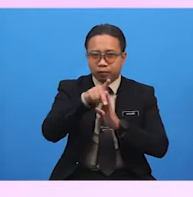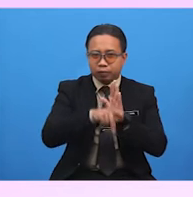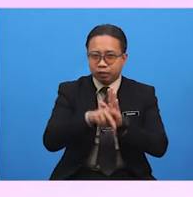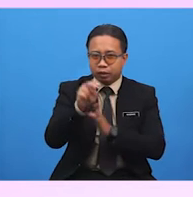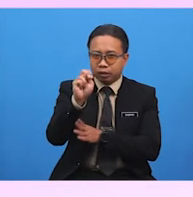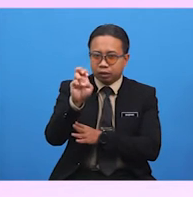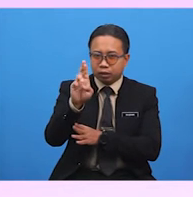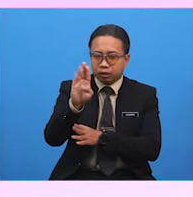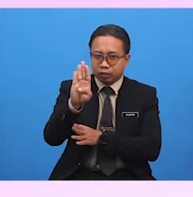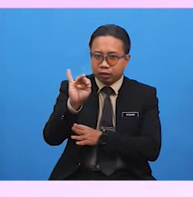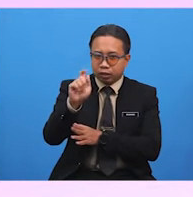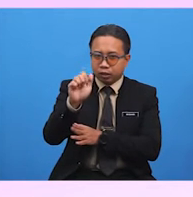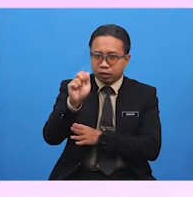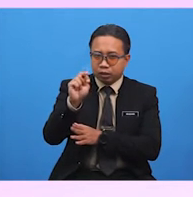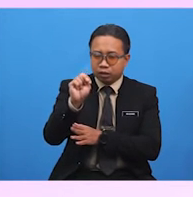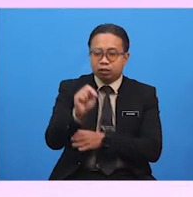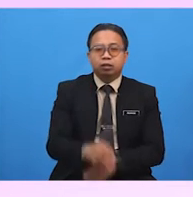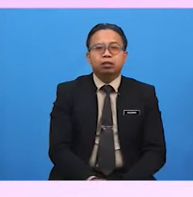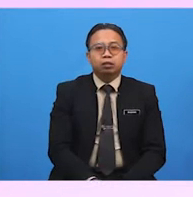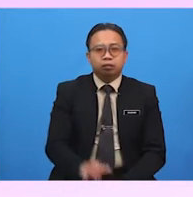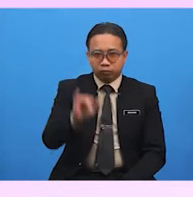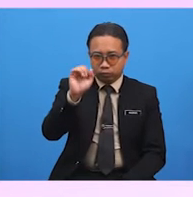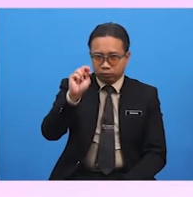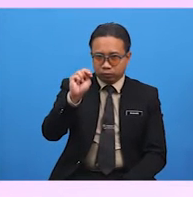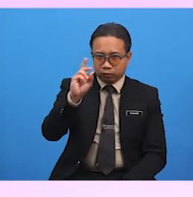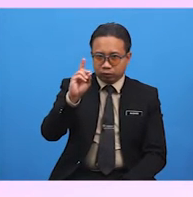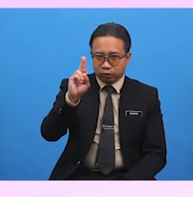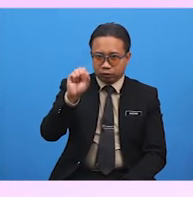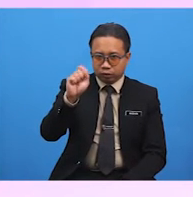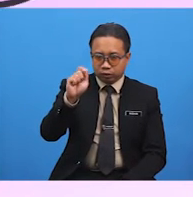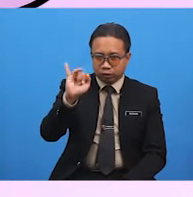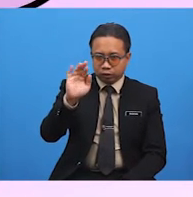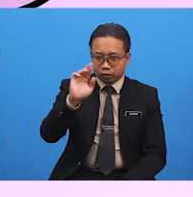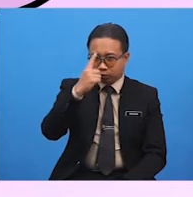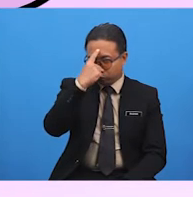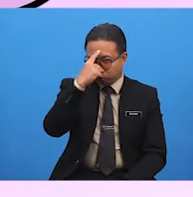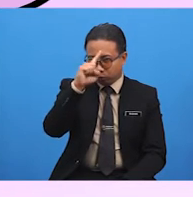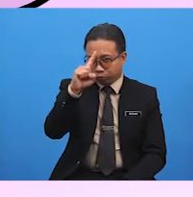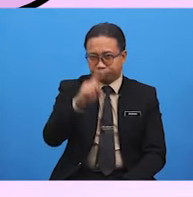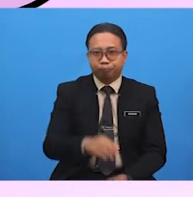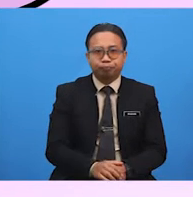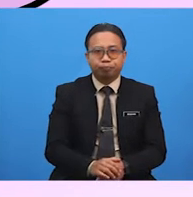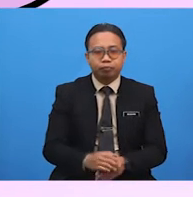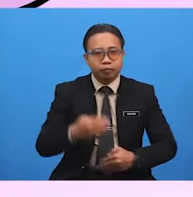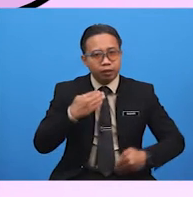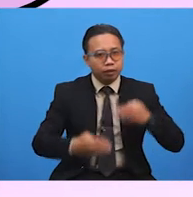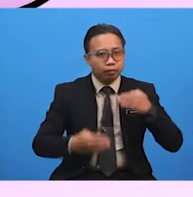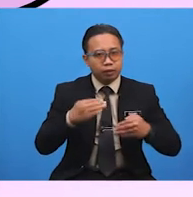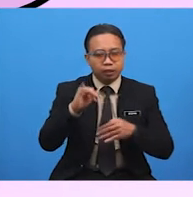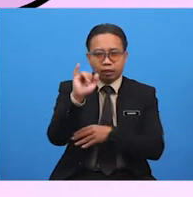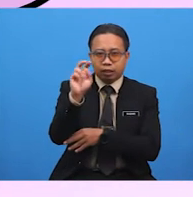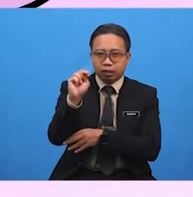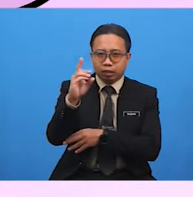Dan ilustrasi jenis industri pula ialah ilustrasi yang dihasilkan untuk kegunaan